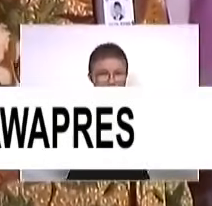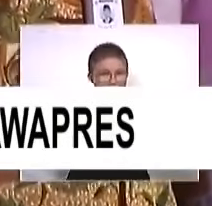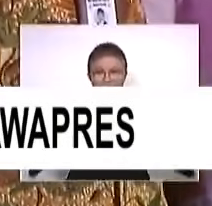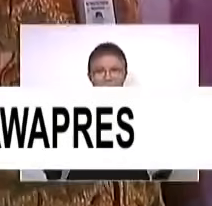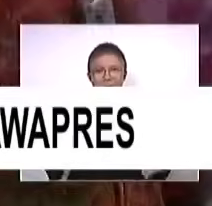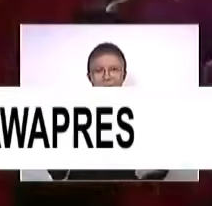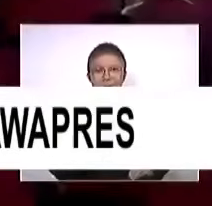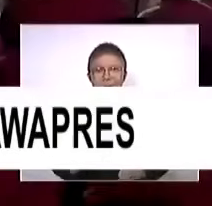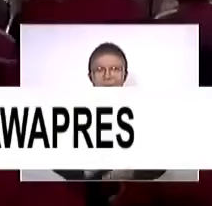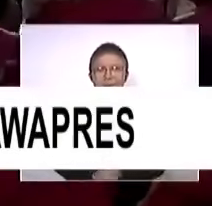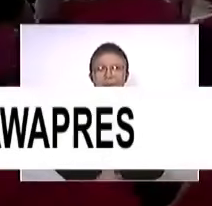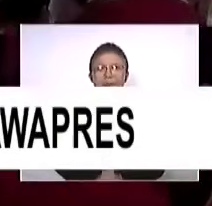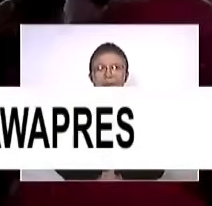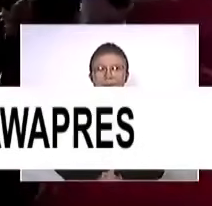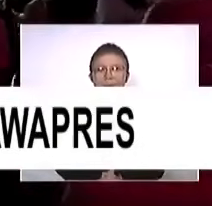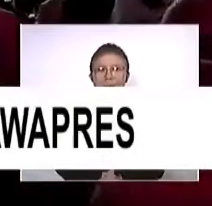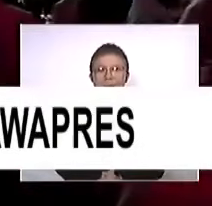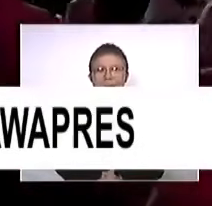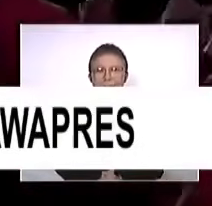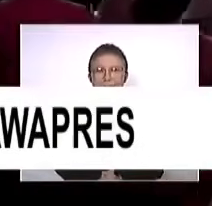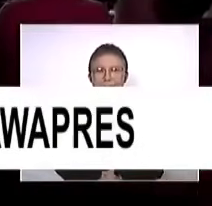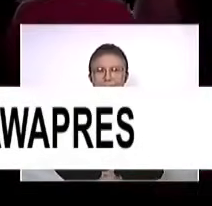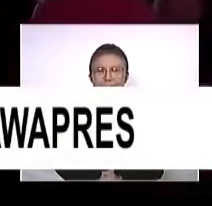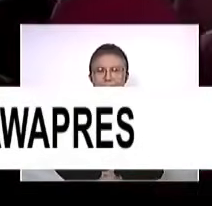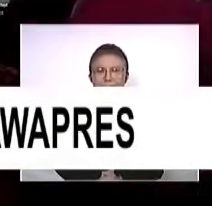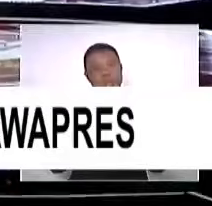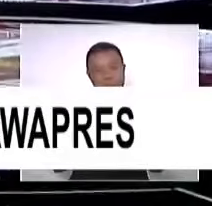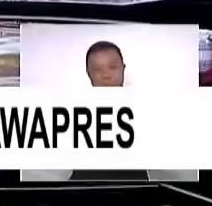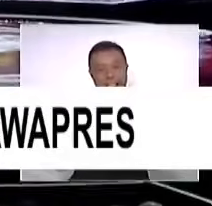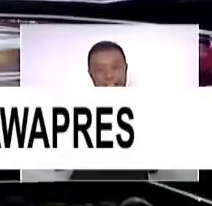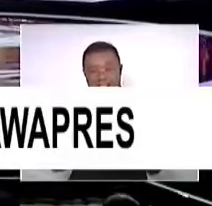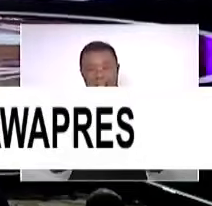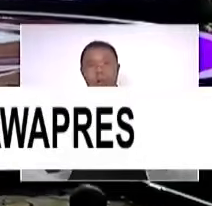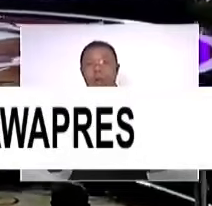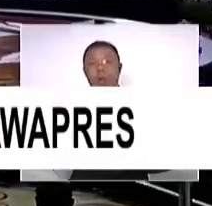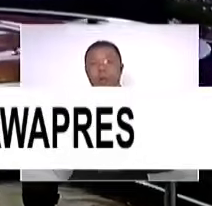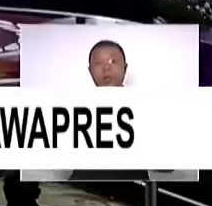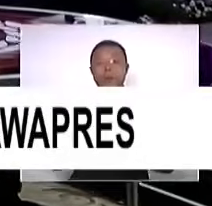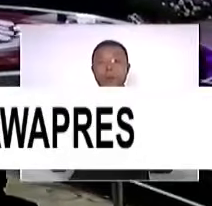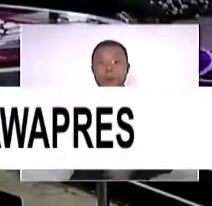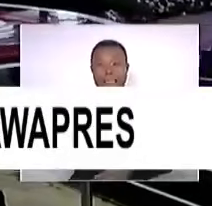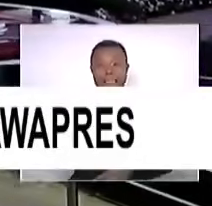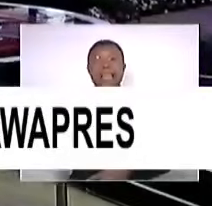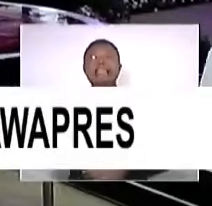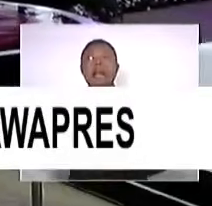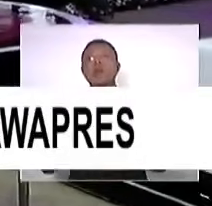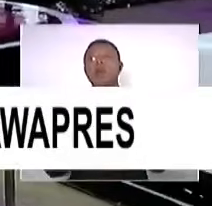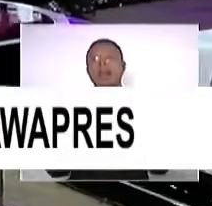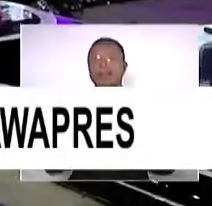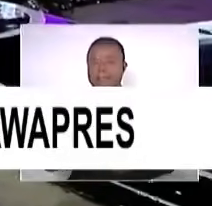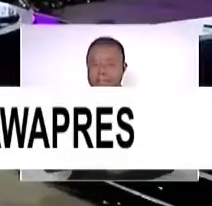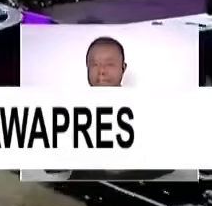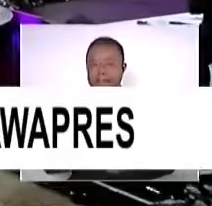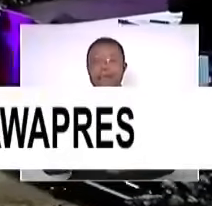cwapres untuk membuat pertanyaan yang yang mudah dicerna bukan hanya oleh lawan debat tetapi juga oleh masyarakat Indonesia kita tahu